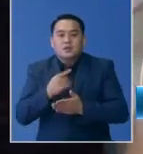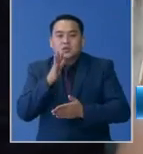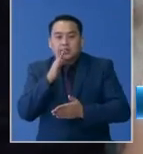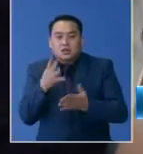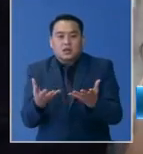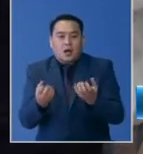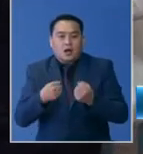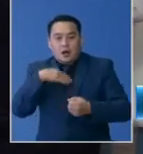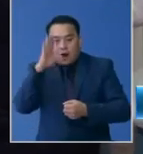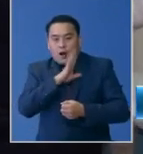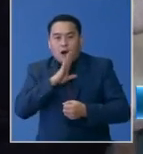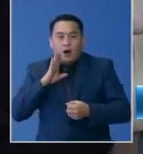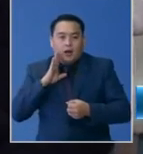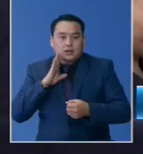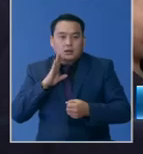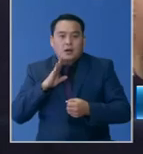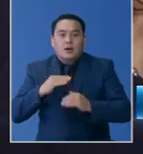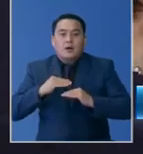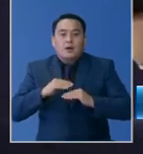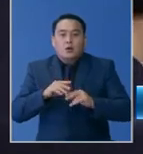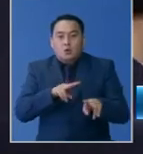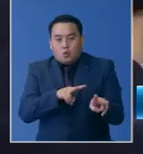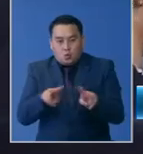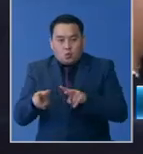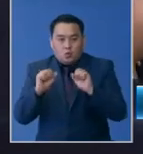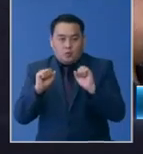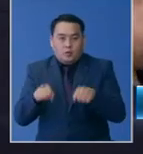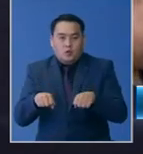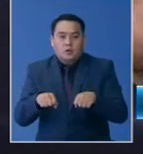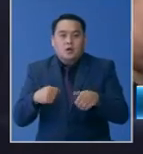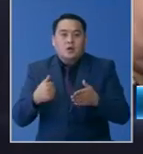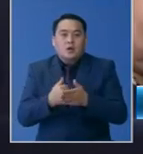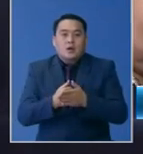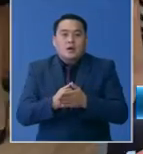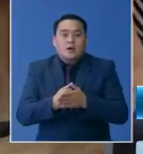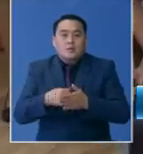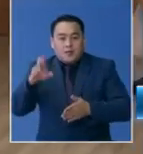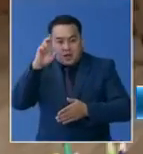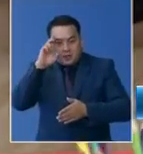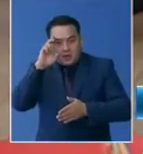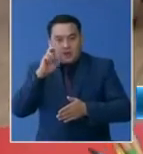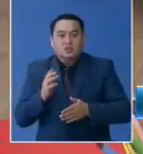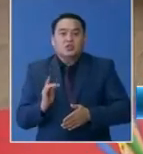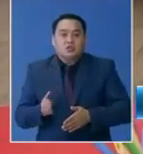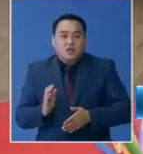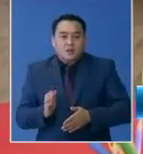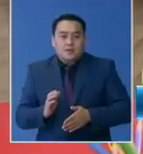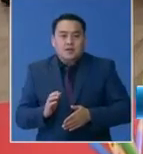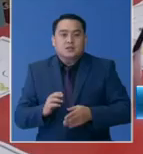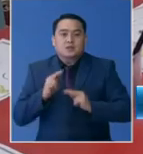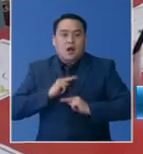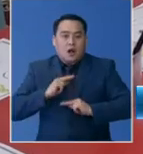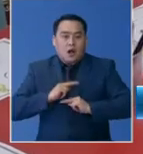Ал ата-аналар онлайн режимде баласын көріп отырады. Мектепке дейінгі мекеме мемлекеттік жекеменшік әріптестік